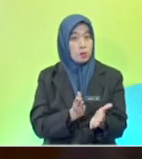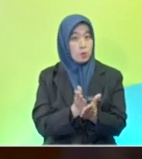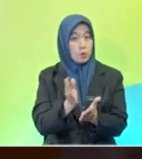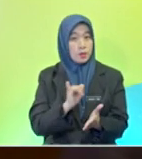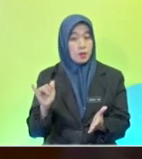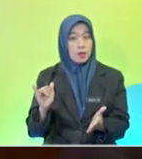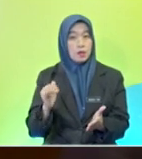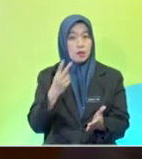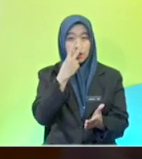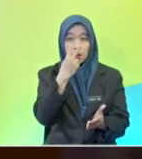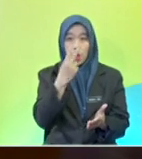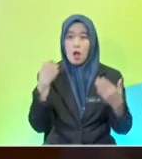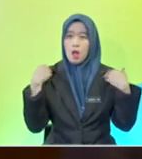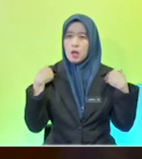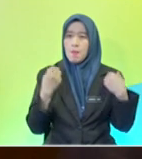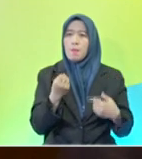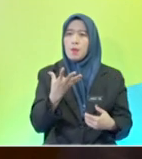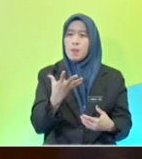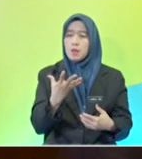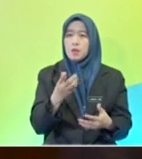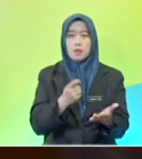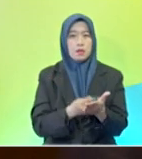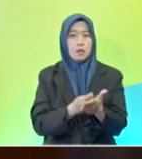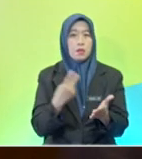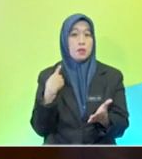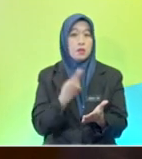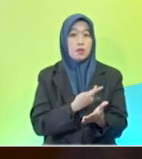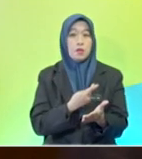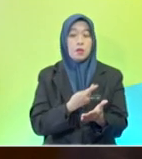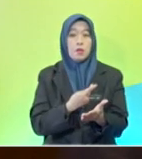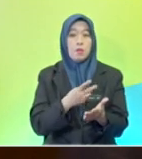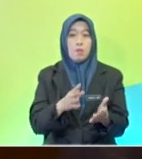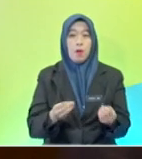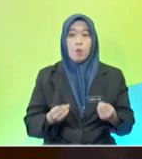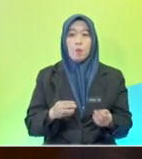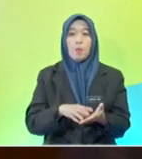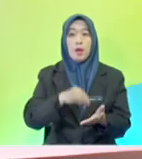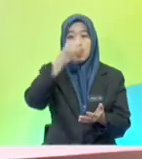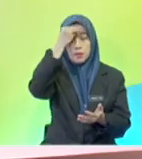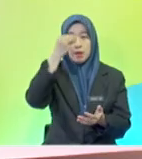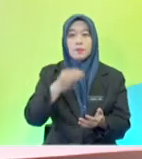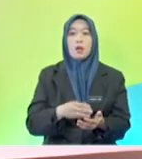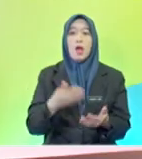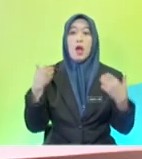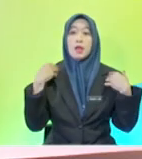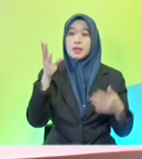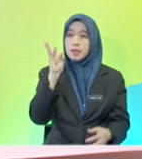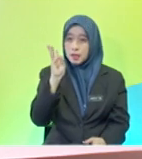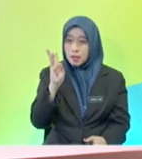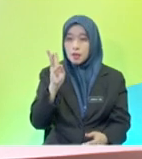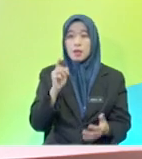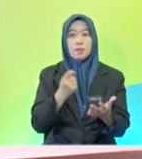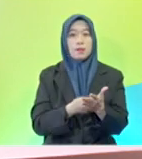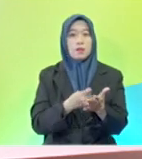kita lihat ada berapa tanda wakaf yang kita nak pelajari pada hari ini. InsyaAllah, ada 6 tanda wakaf yang